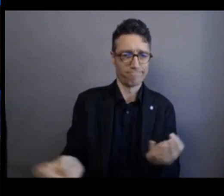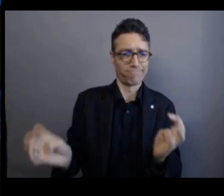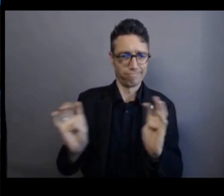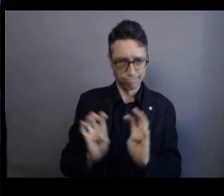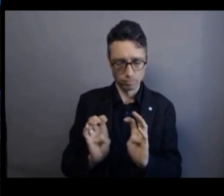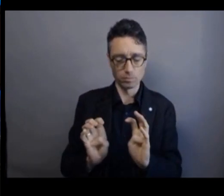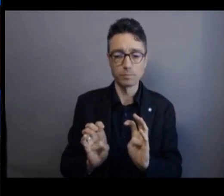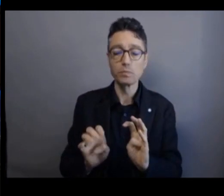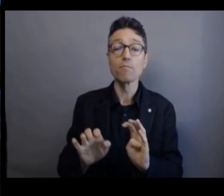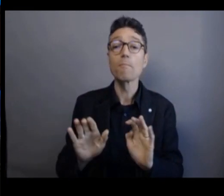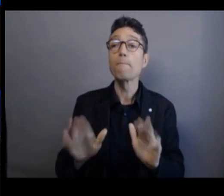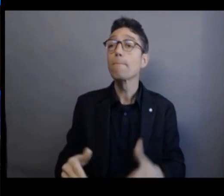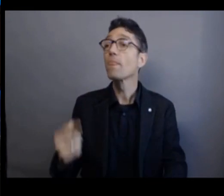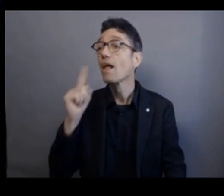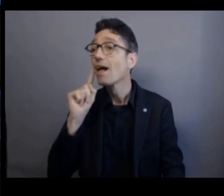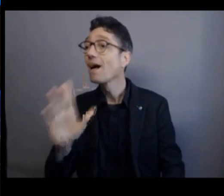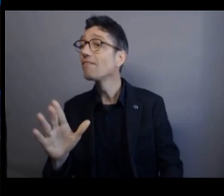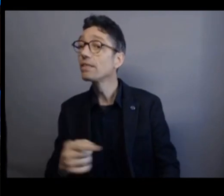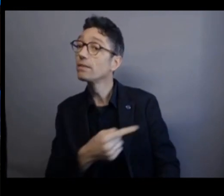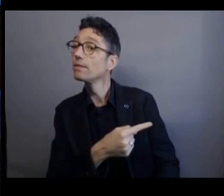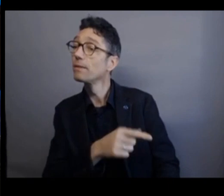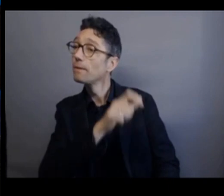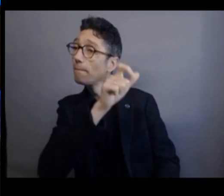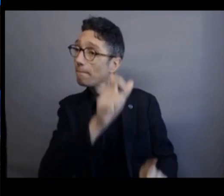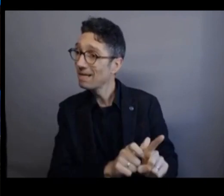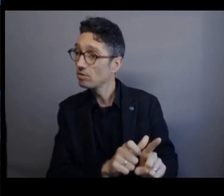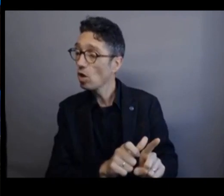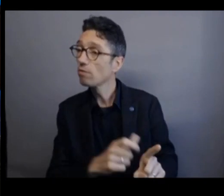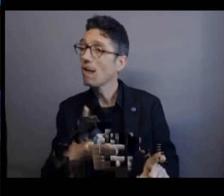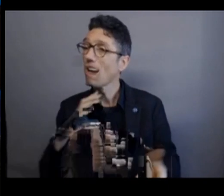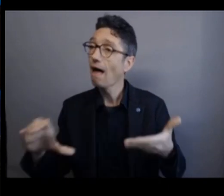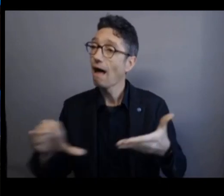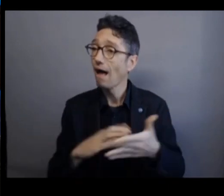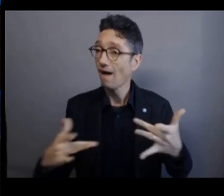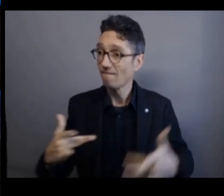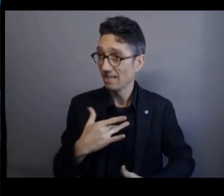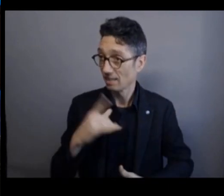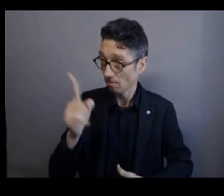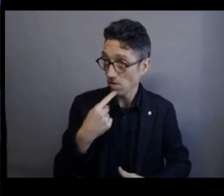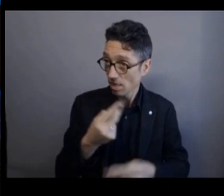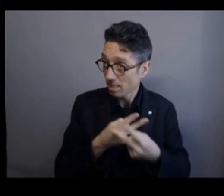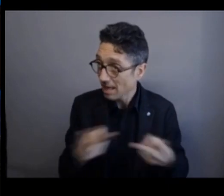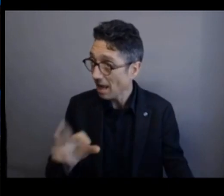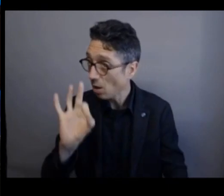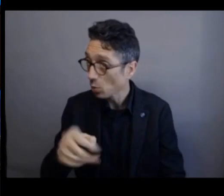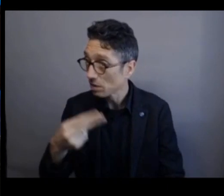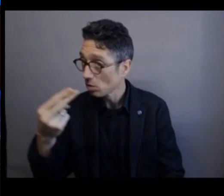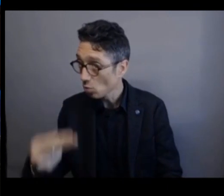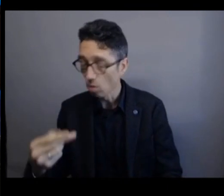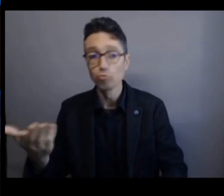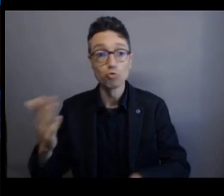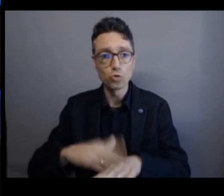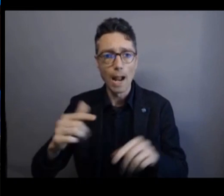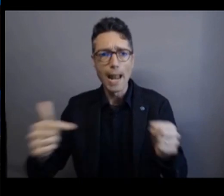passagers s'ils souhaitent se déclarer comme porteurs d'une carte d'invalidité ou pas? Et il se trouve qu'en fait, ça a généré un débat très fort parce que personne